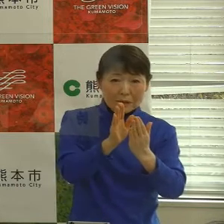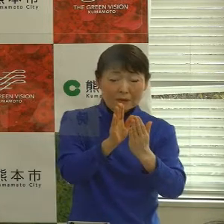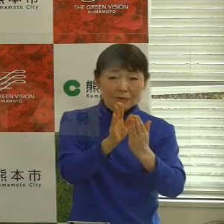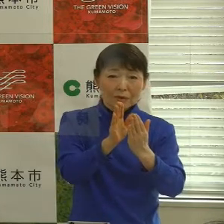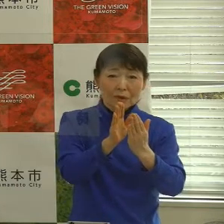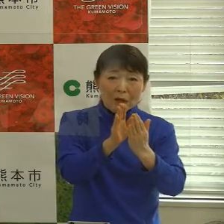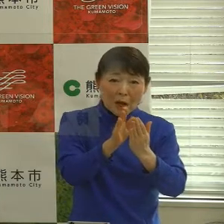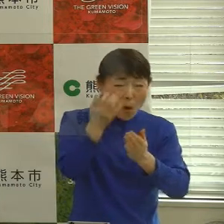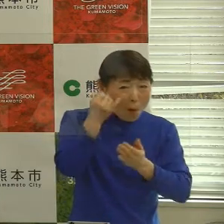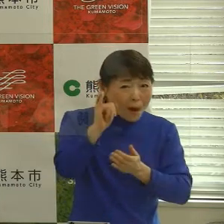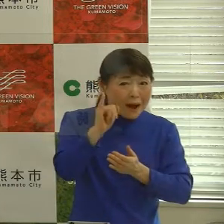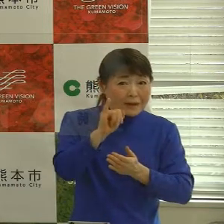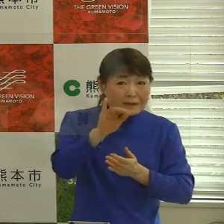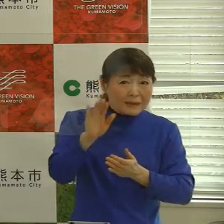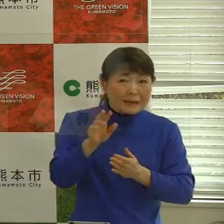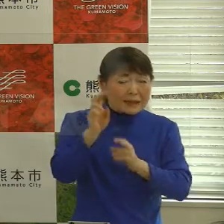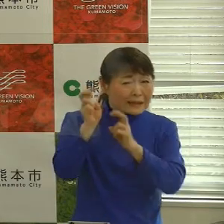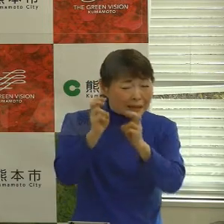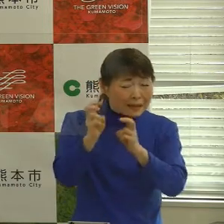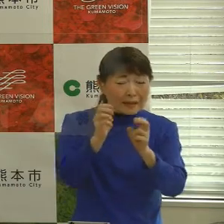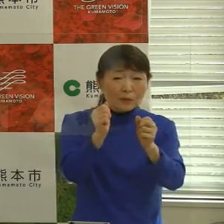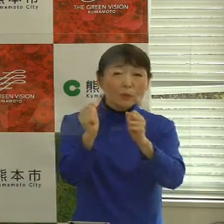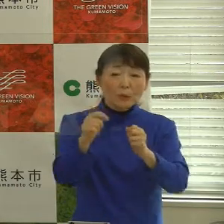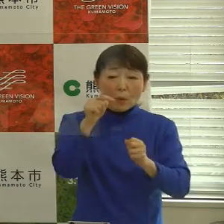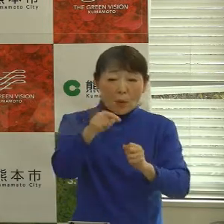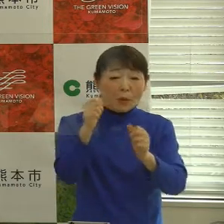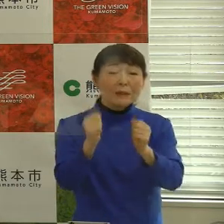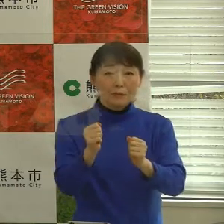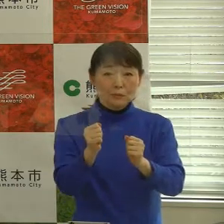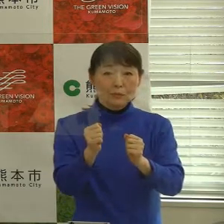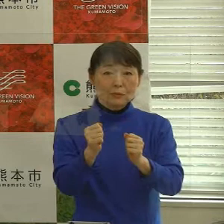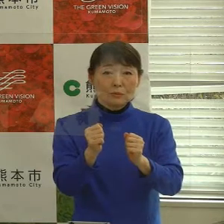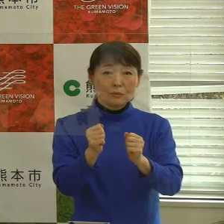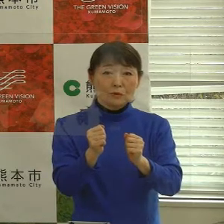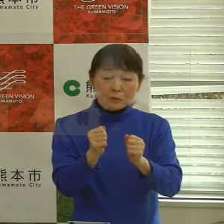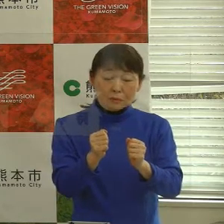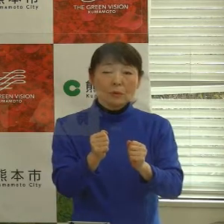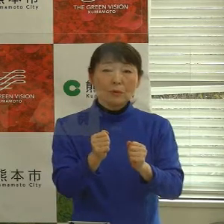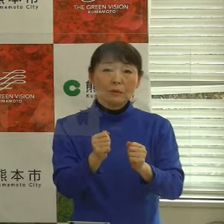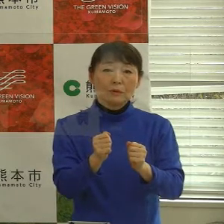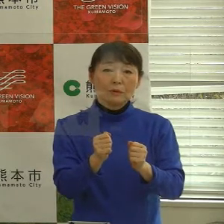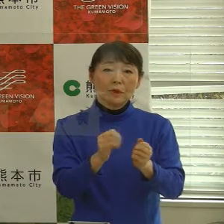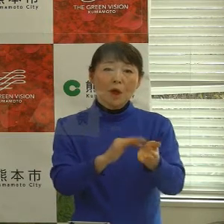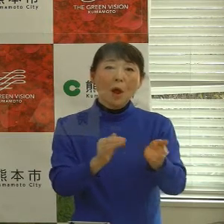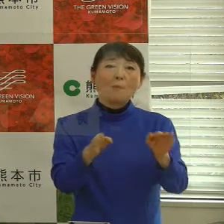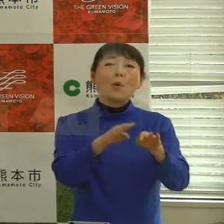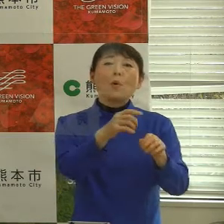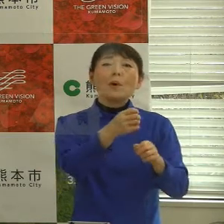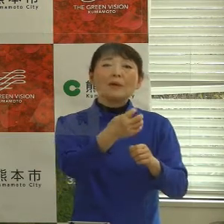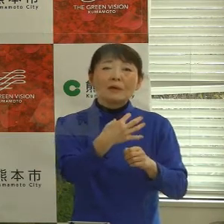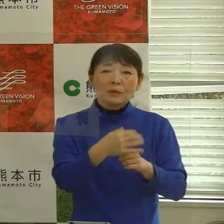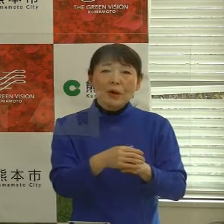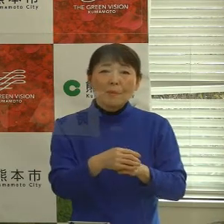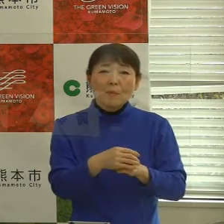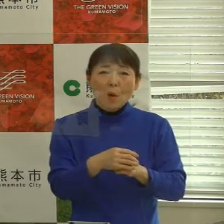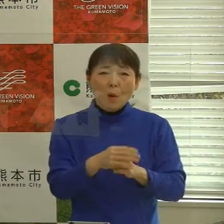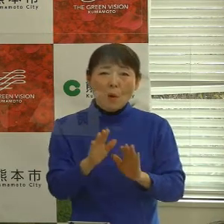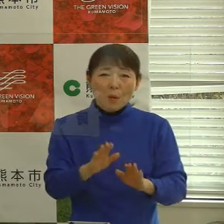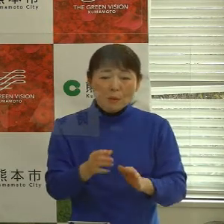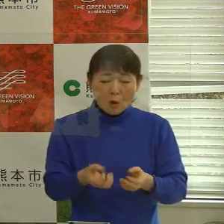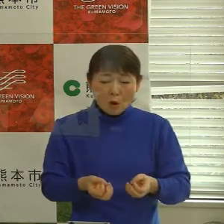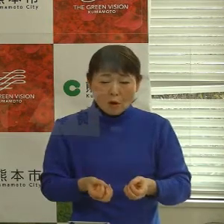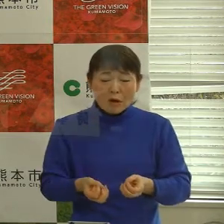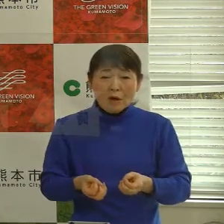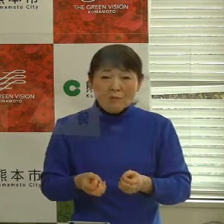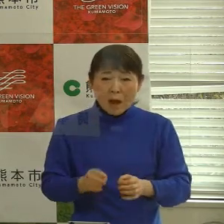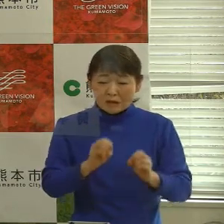ているお母さんたちが今悩んでいるお母さんたちが今ここにいるんだから、そういうあの捨て子であるとか、あるいは